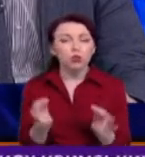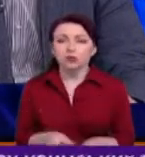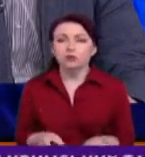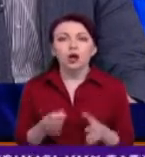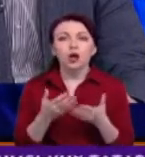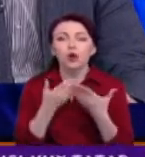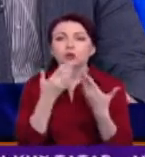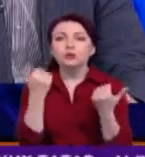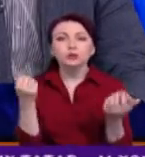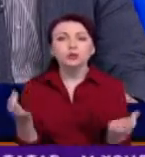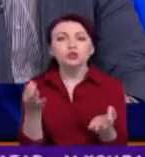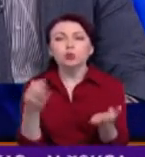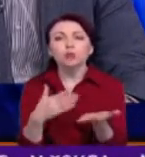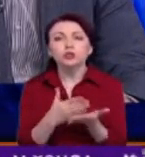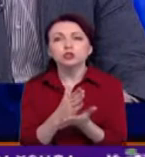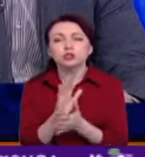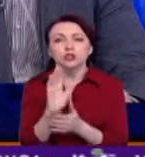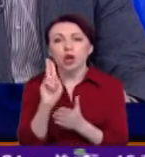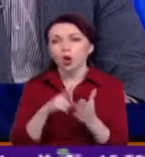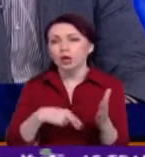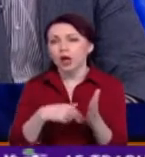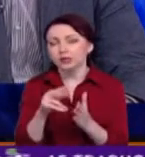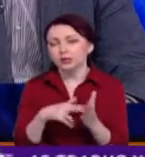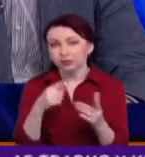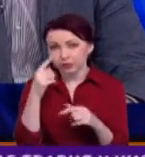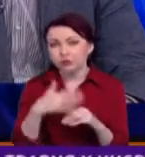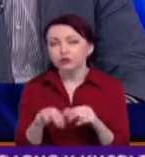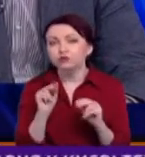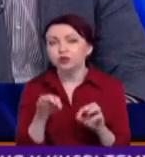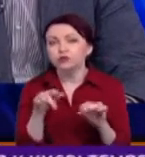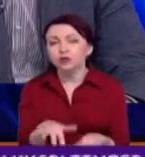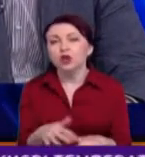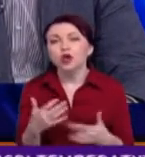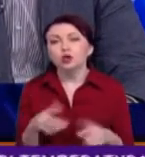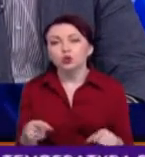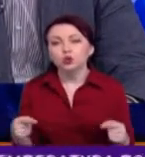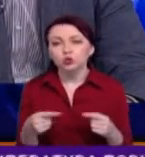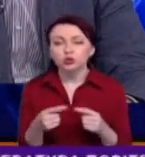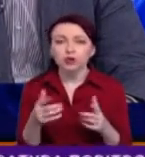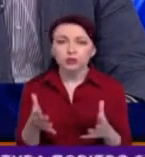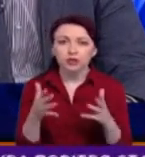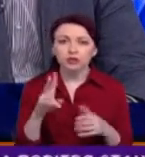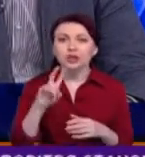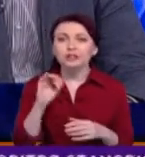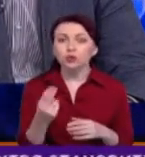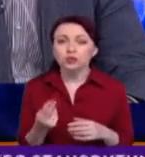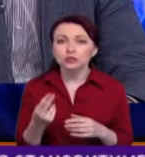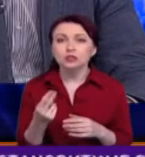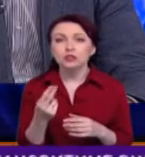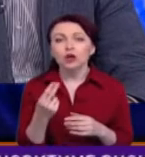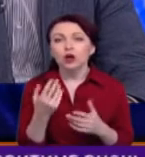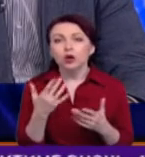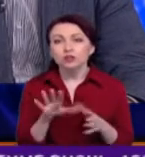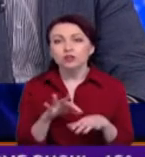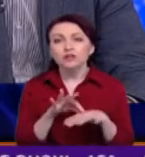имеет сейчас политической окраски. Понимаете, в чем дело? Но уже четко понятно, что националистическая идеология завела Украину